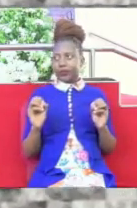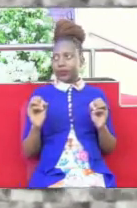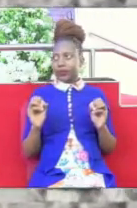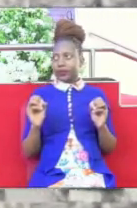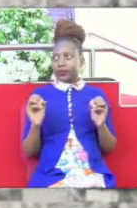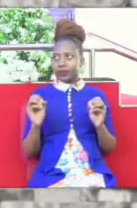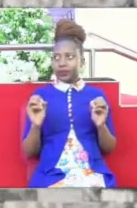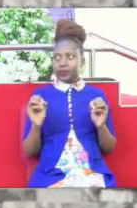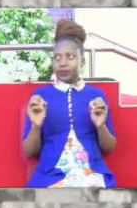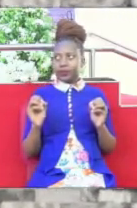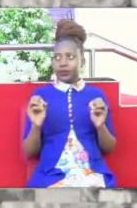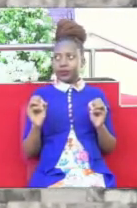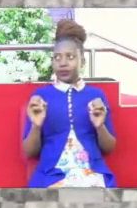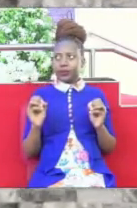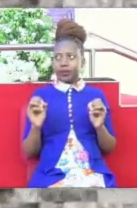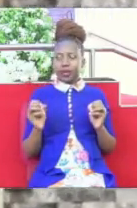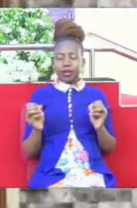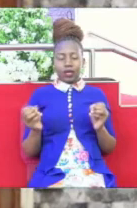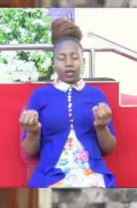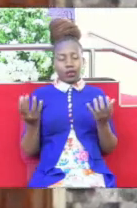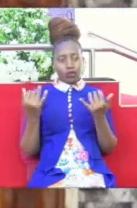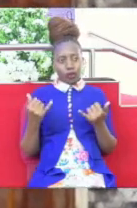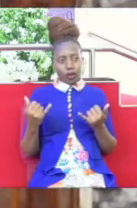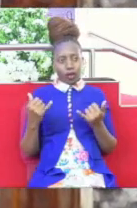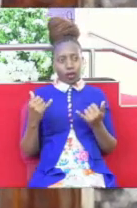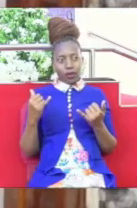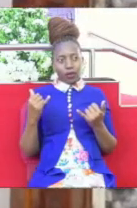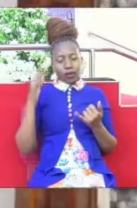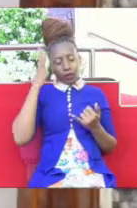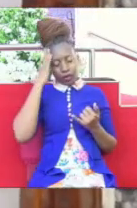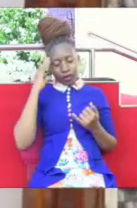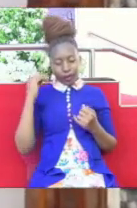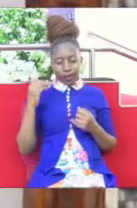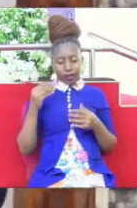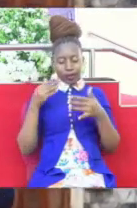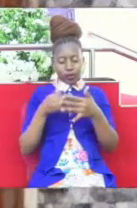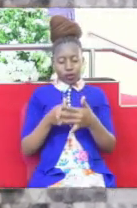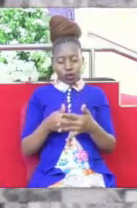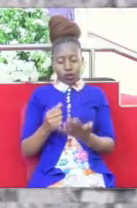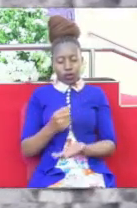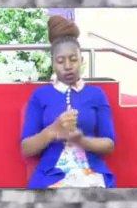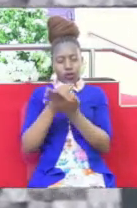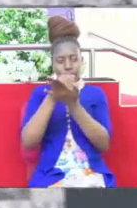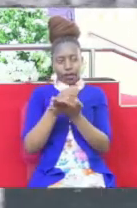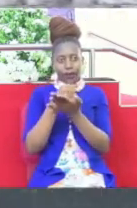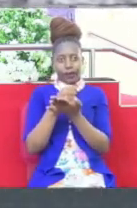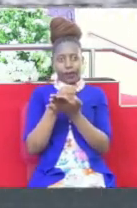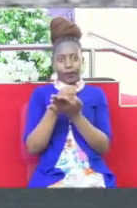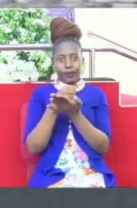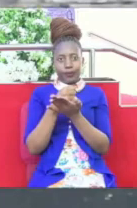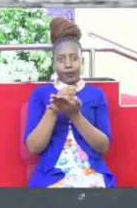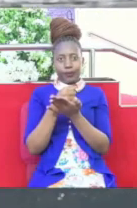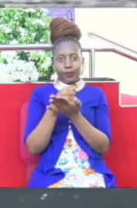a Samaritan to stop and help them. Hangependa kusimama ama kusaidiana na Msamaria. So let me put you in the place of the